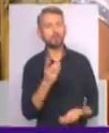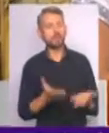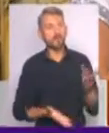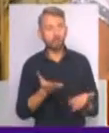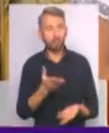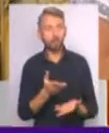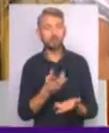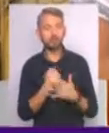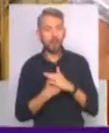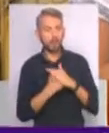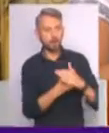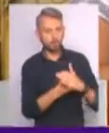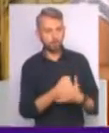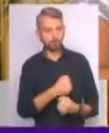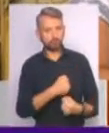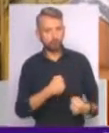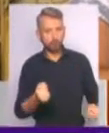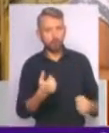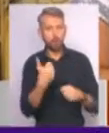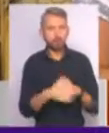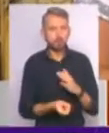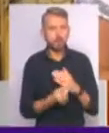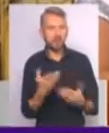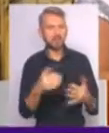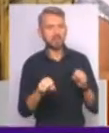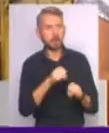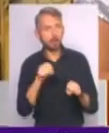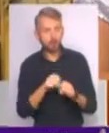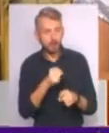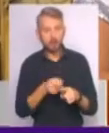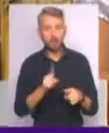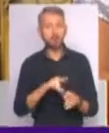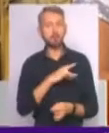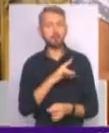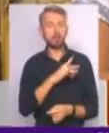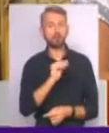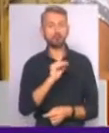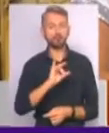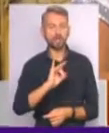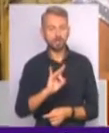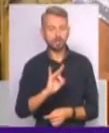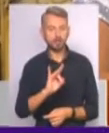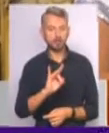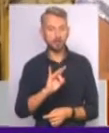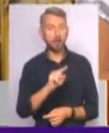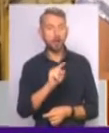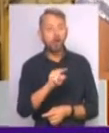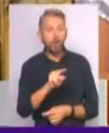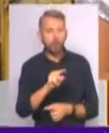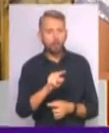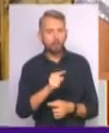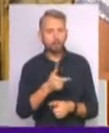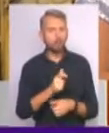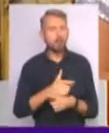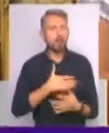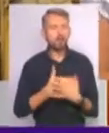на этом фоне уже сформировались определенные нарушения. То есть вот этот белый жир, он метаболически активен.